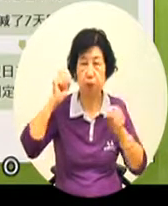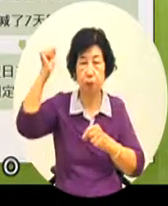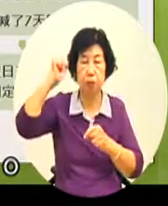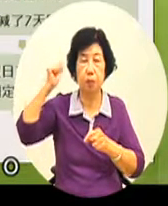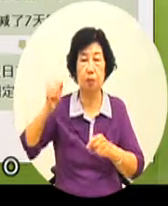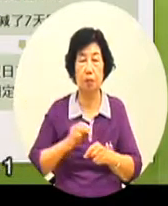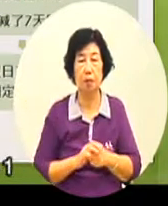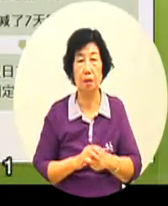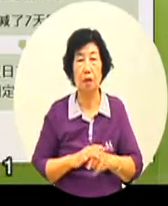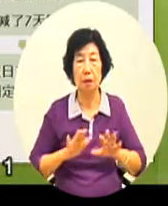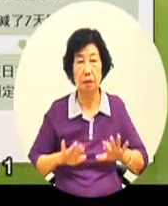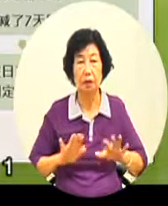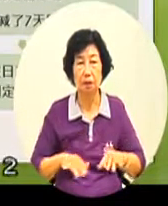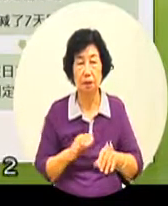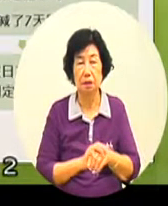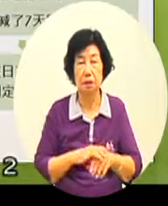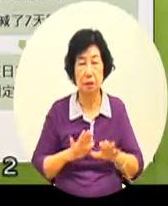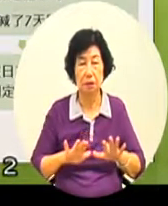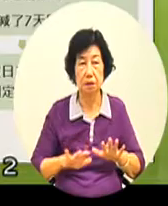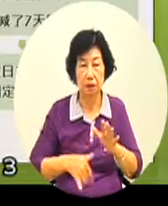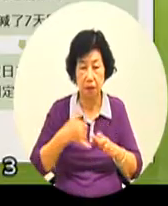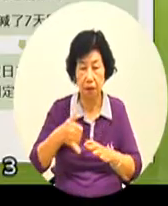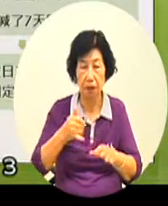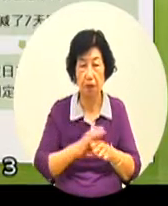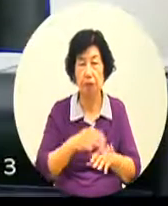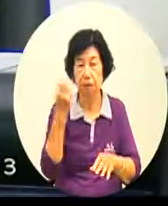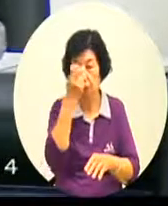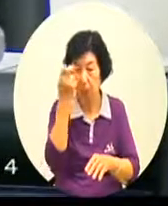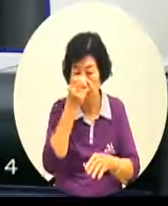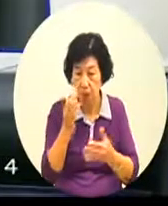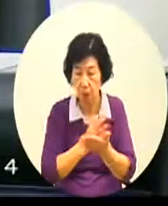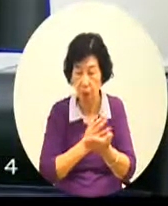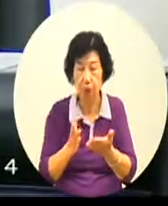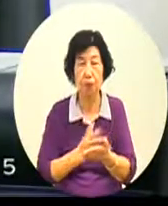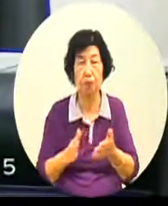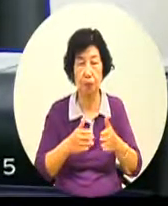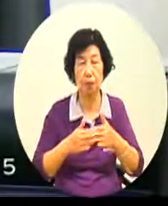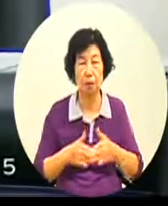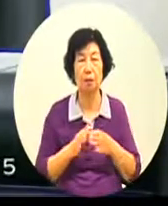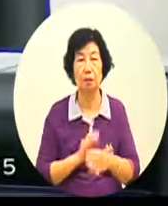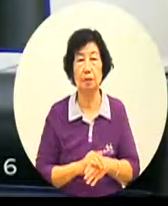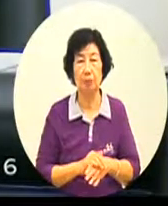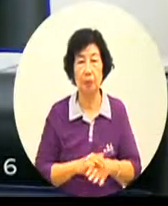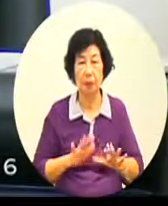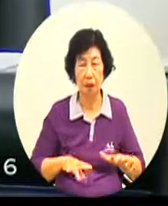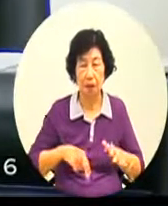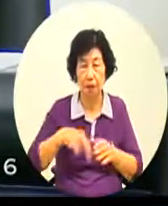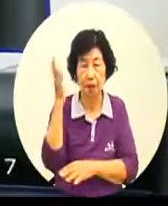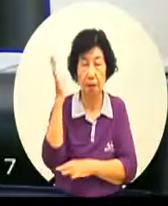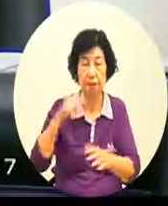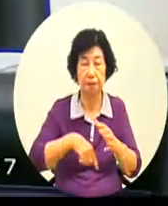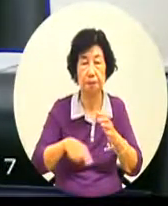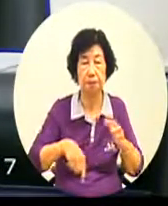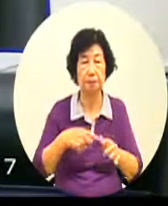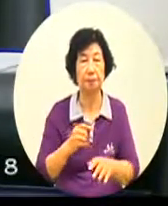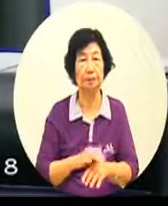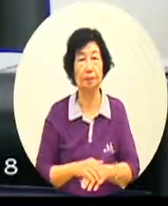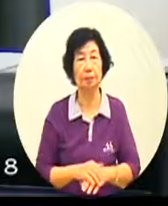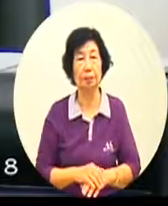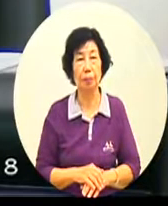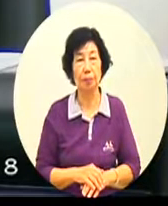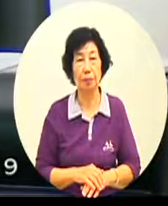要再去做审查嘛那现在我们的目前行政院版本的啦是